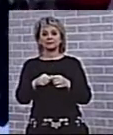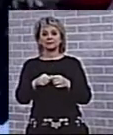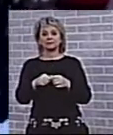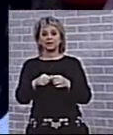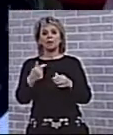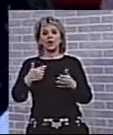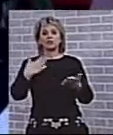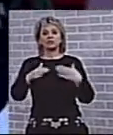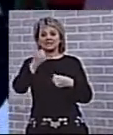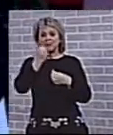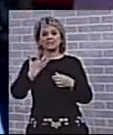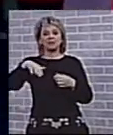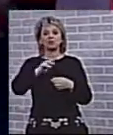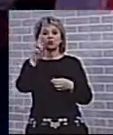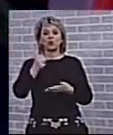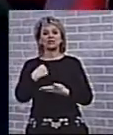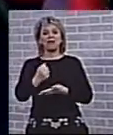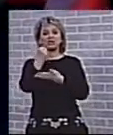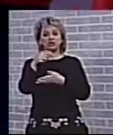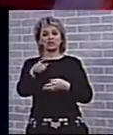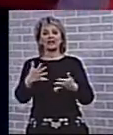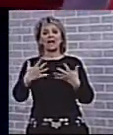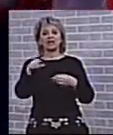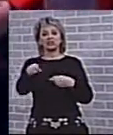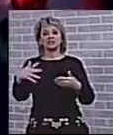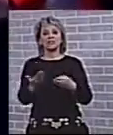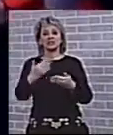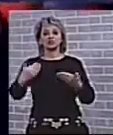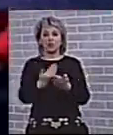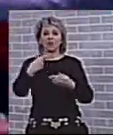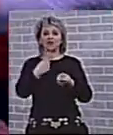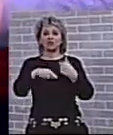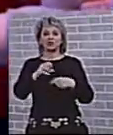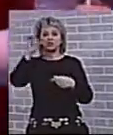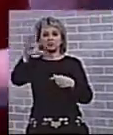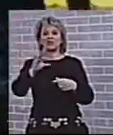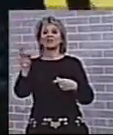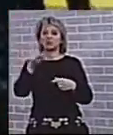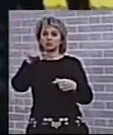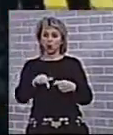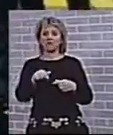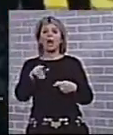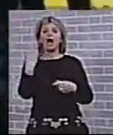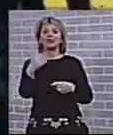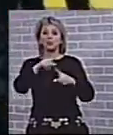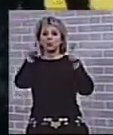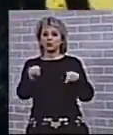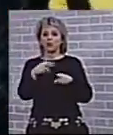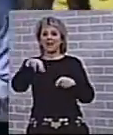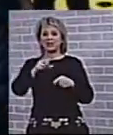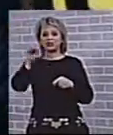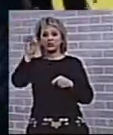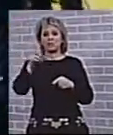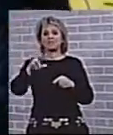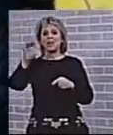Мы очень рады, спасибо всем, кто нас поддерживал. Наконец-таки, да, мы снова вернули чемпионство в Ростов. А к нему и путевку в Лигу